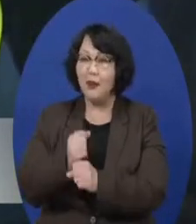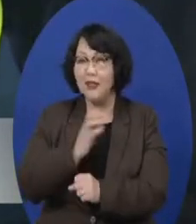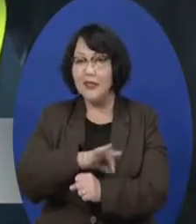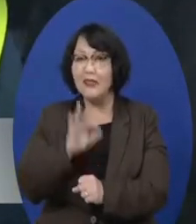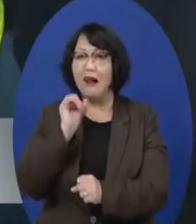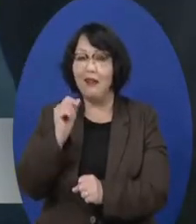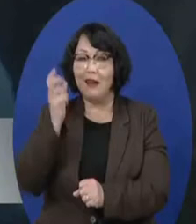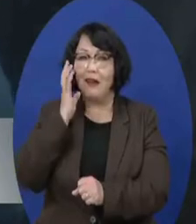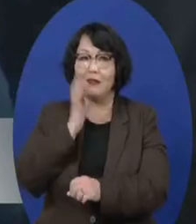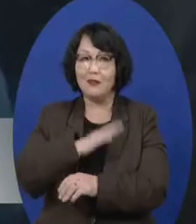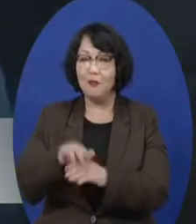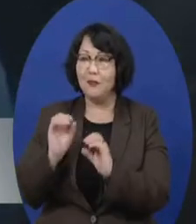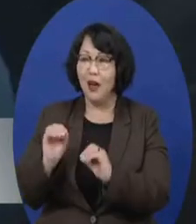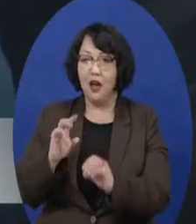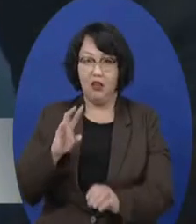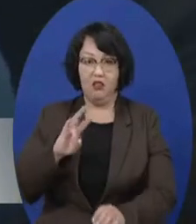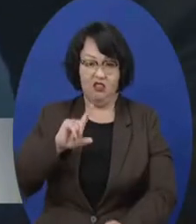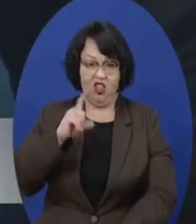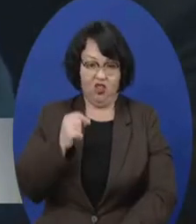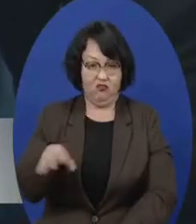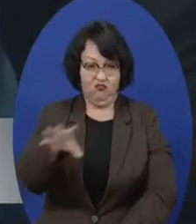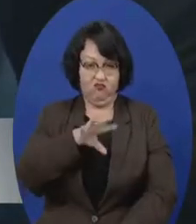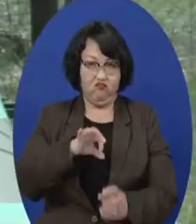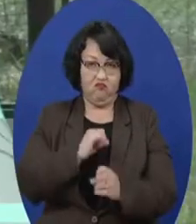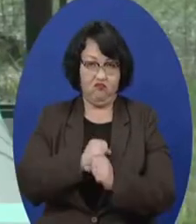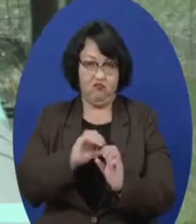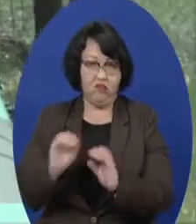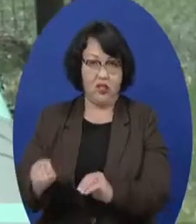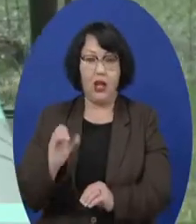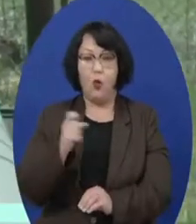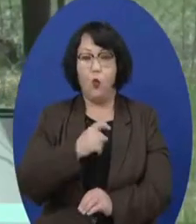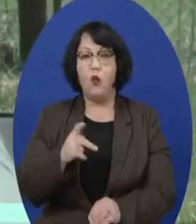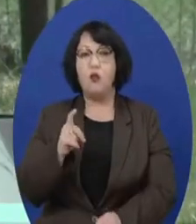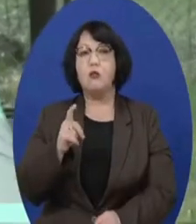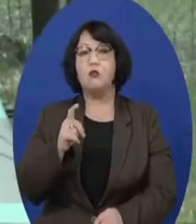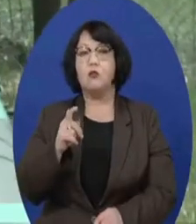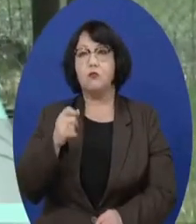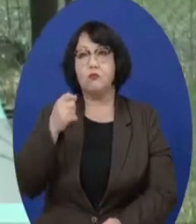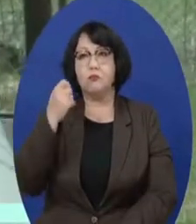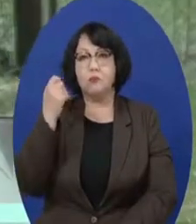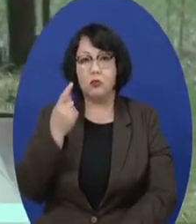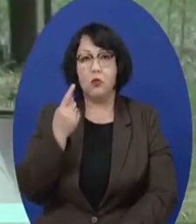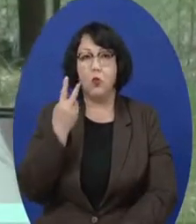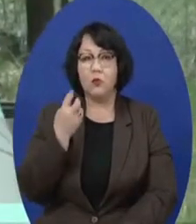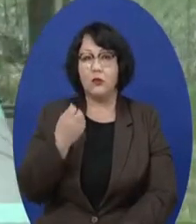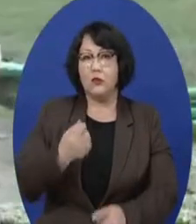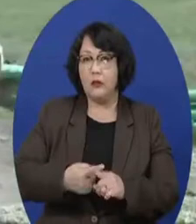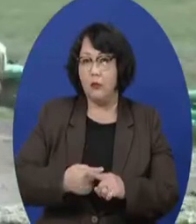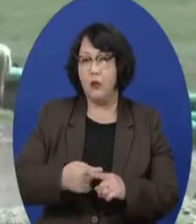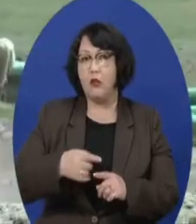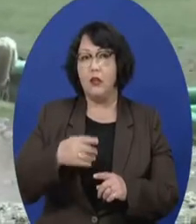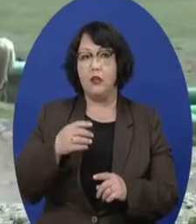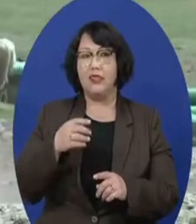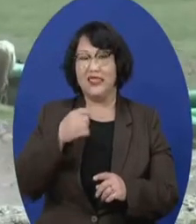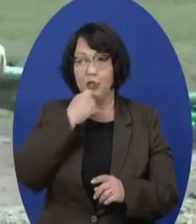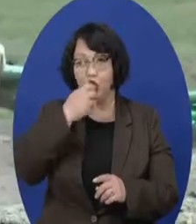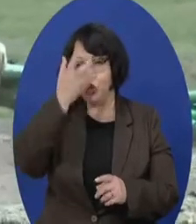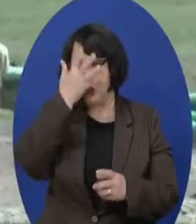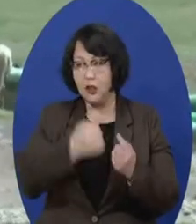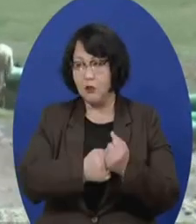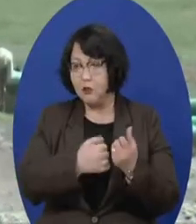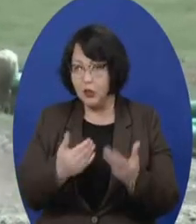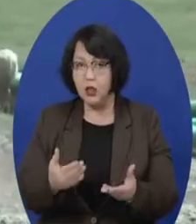байгуулсан ажиллаж байгаа. За санхүүгийн хувьд хэрэглэгчийн үнийг нэмэх эсвэл одоо татаасан хэмжээг нэмэгдүүлж л